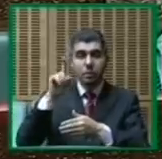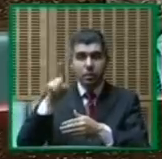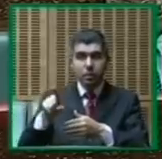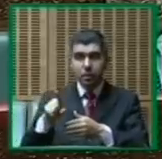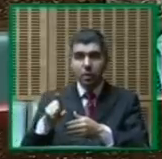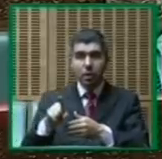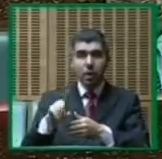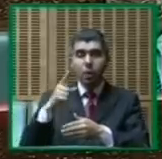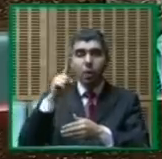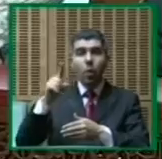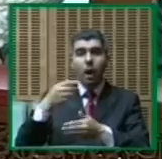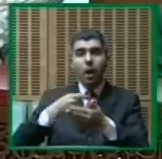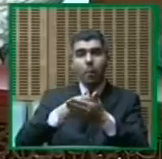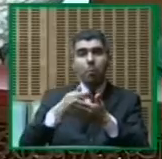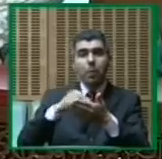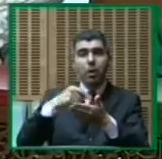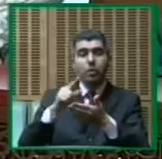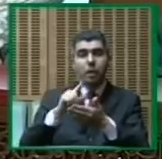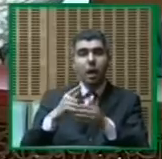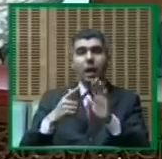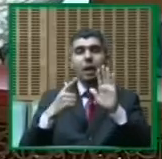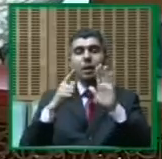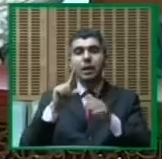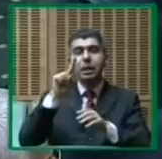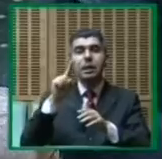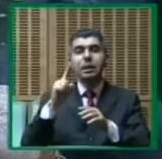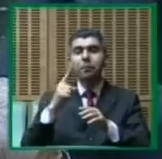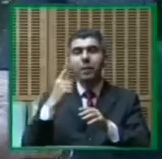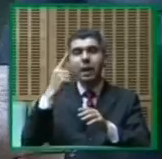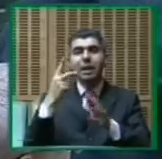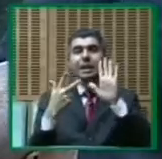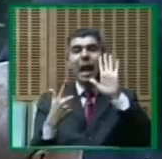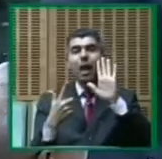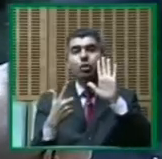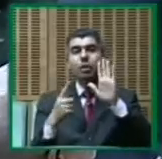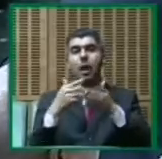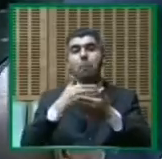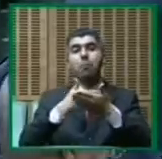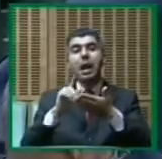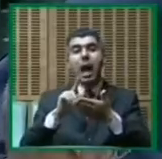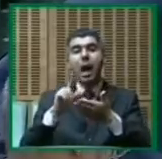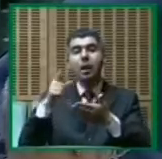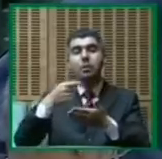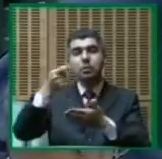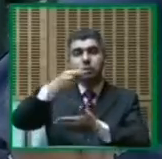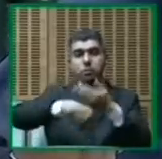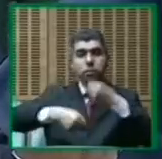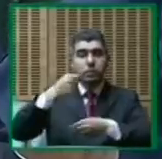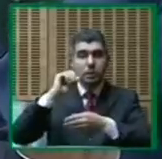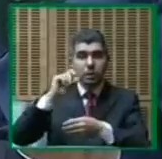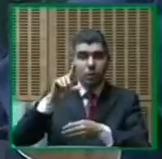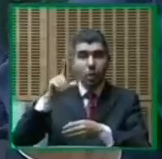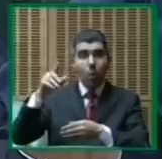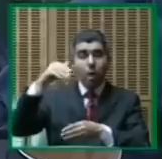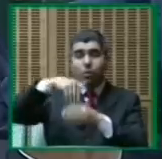126 مليون البقعه، كيدخل 12 مليار. بحال هاد الناس هادو اللي هما اعضاء في المجلس الاداري ديال